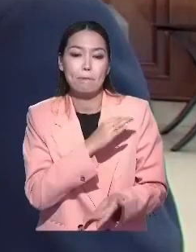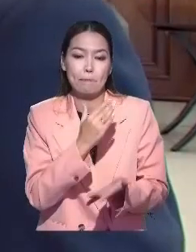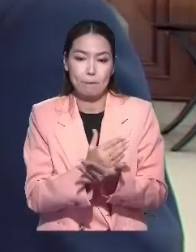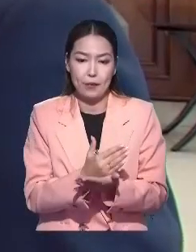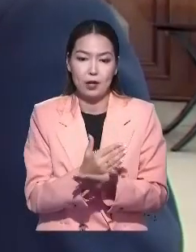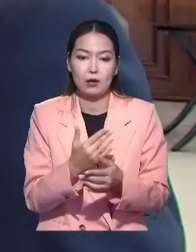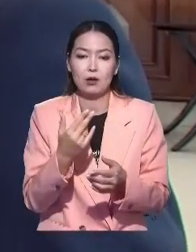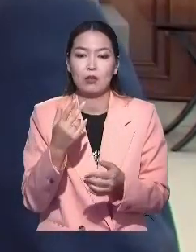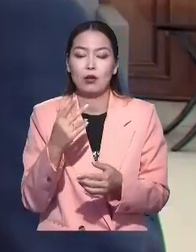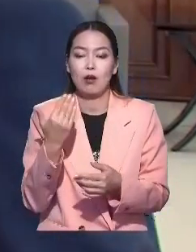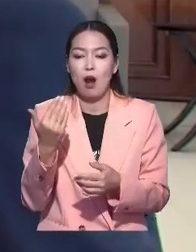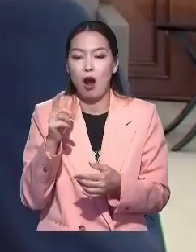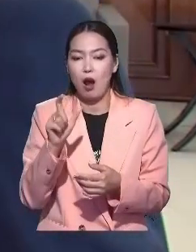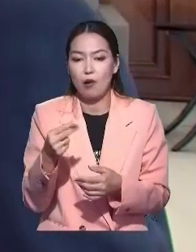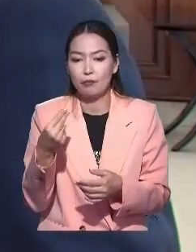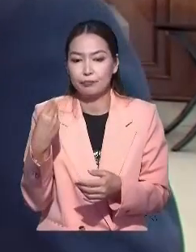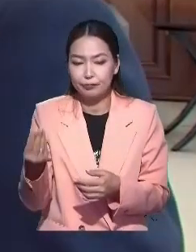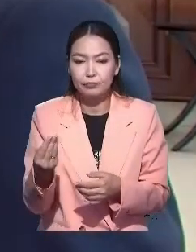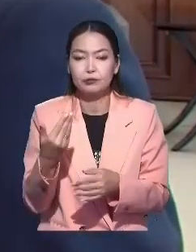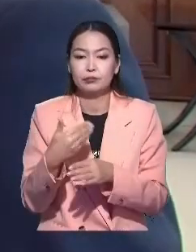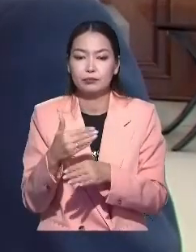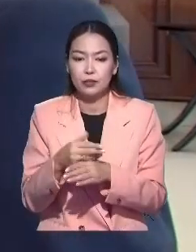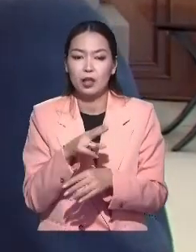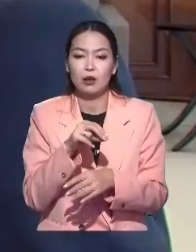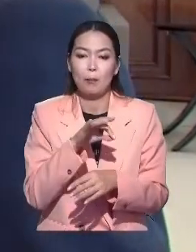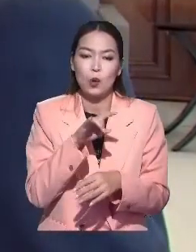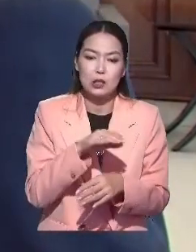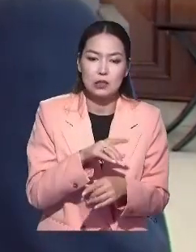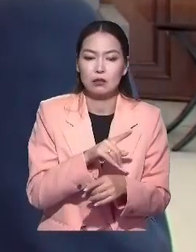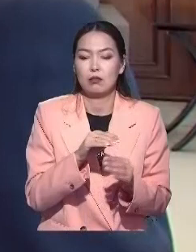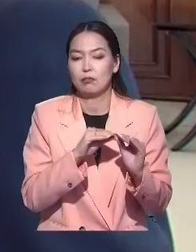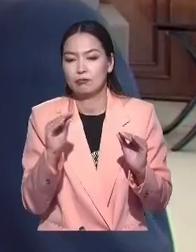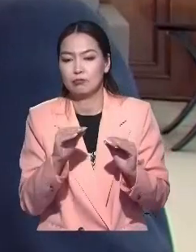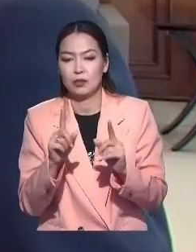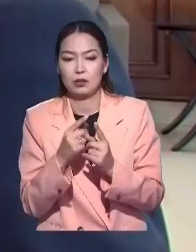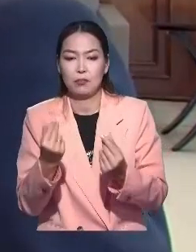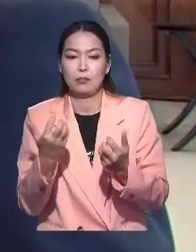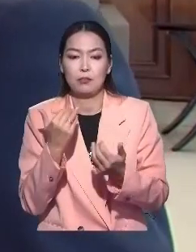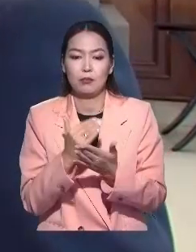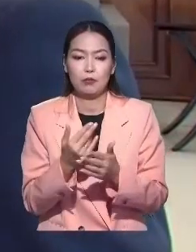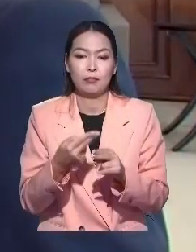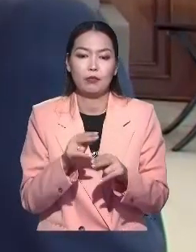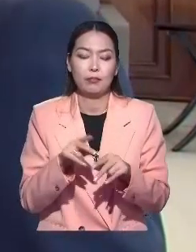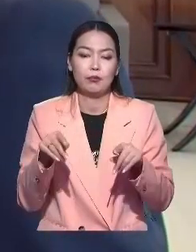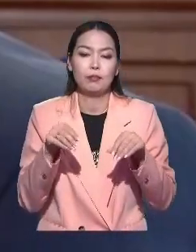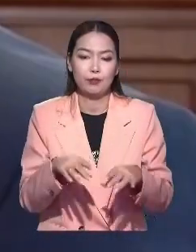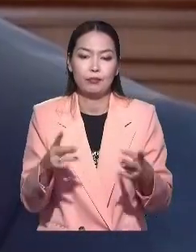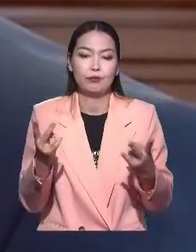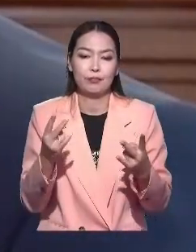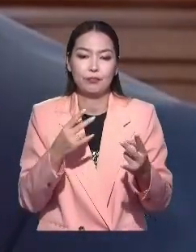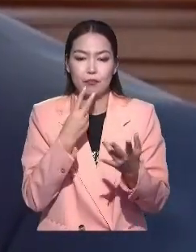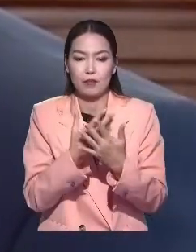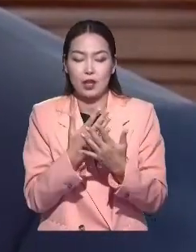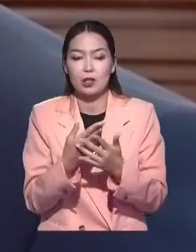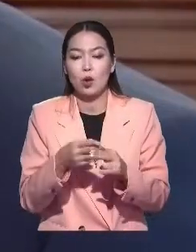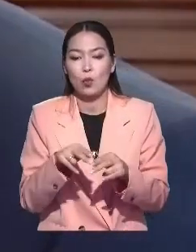ақшаны біреуге кредитке береді, біреудің депозитін екінші біреуге процент арқылы беру арқылы ғана байу жолына кету керектігін айқындап отыр. Міне осы